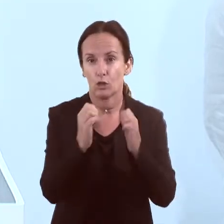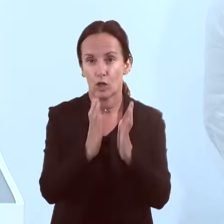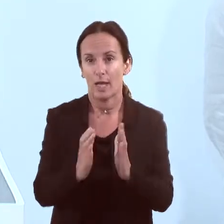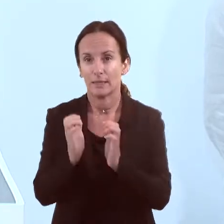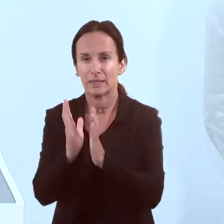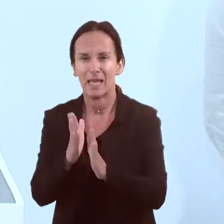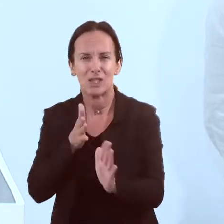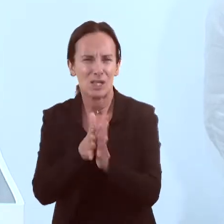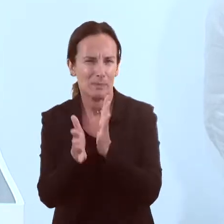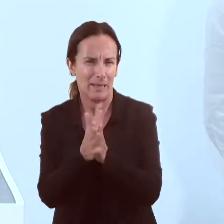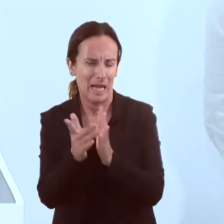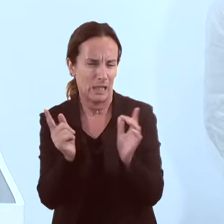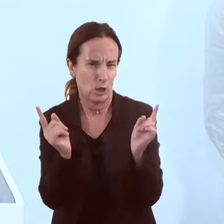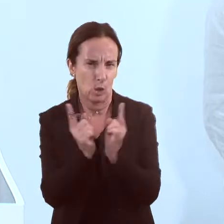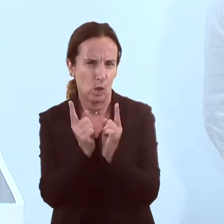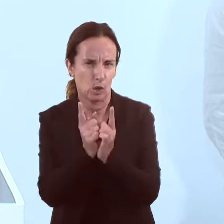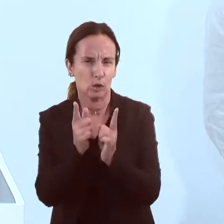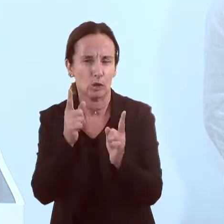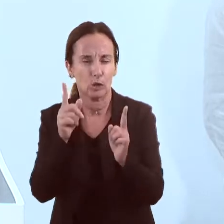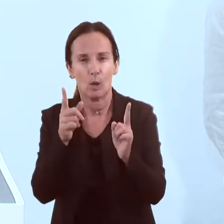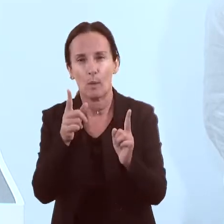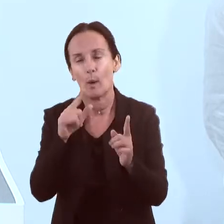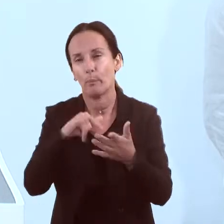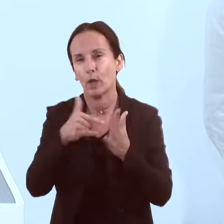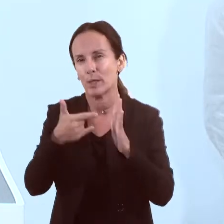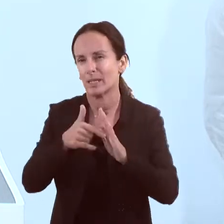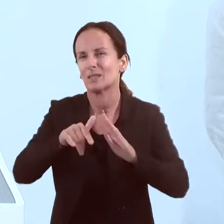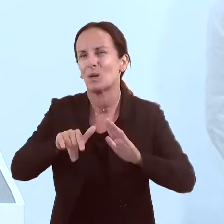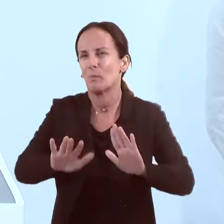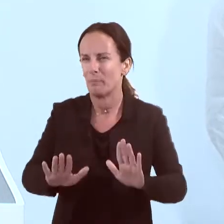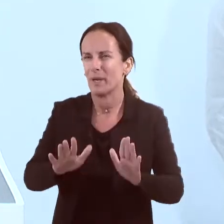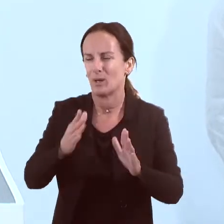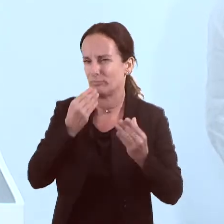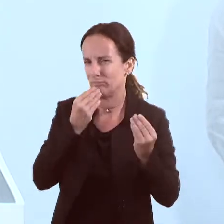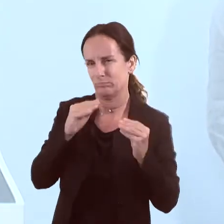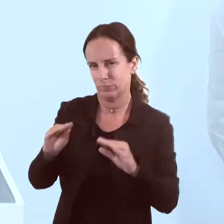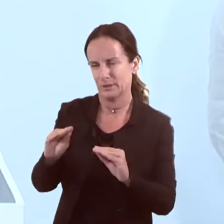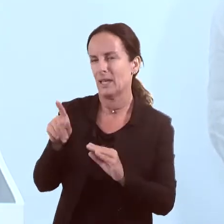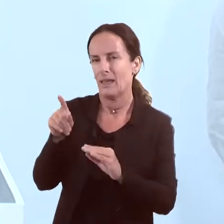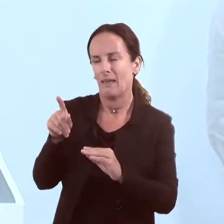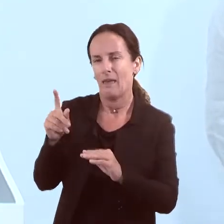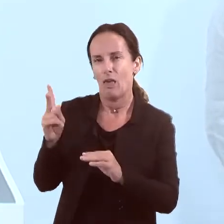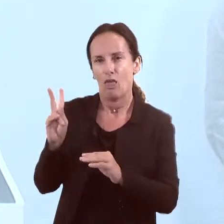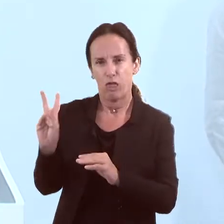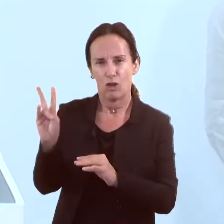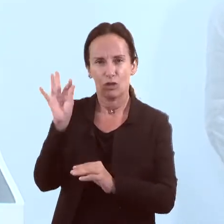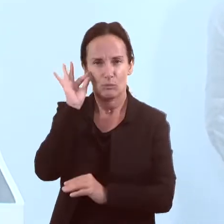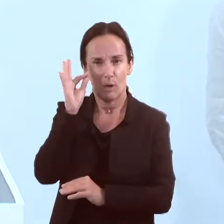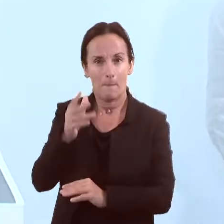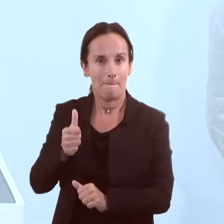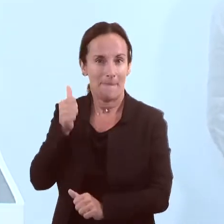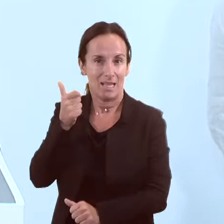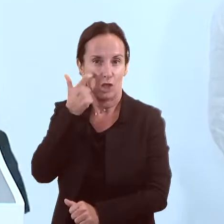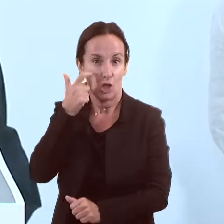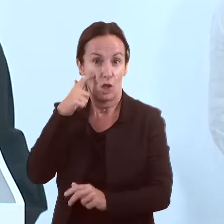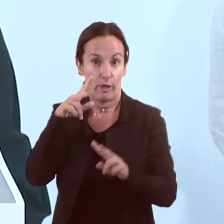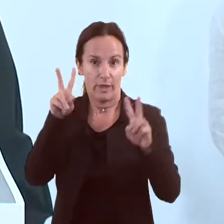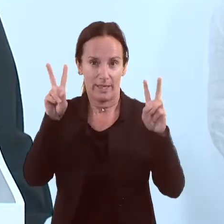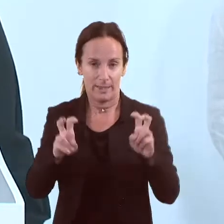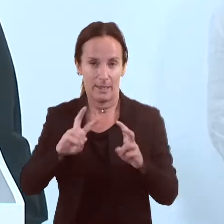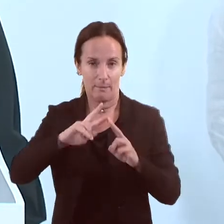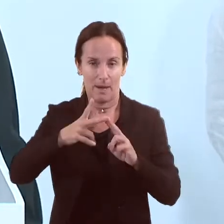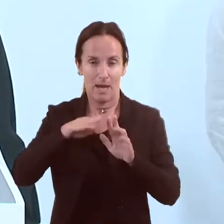breu descripció, però després vull que ho expliquin elles perquè són les que més coneixen aquest programa. Per una banda, el programa Derechos a